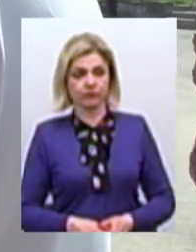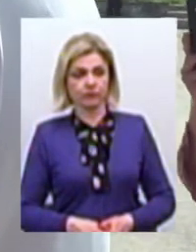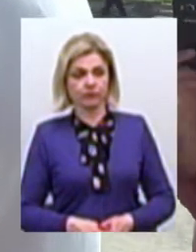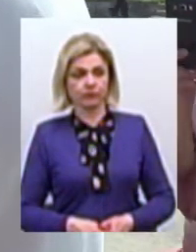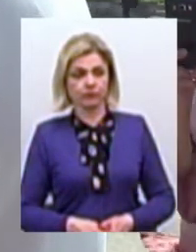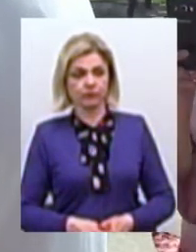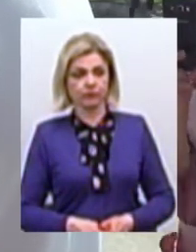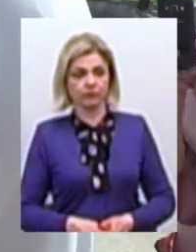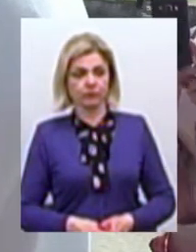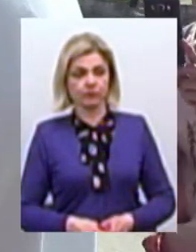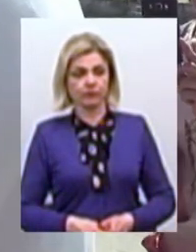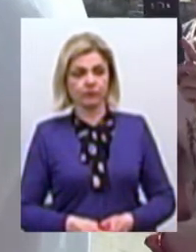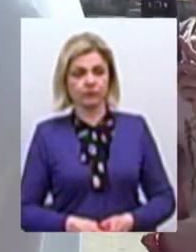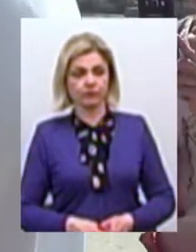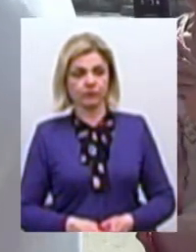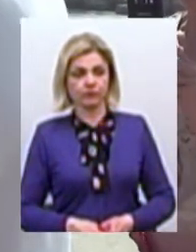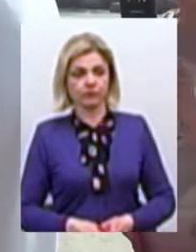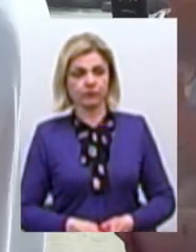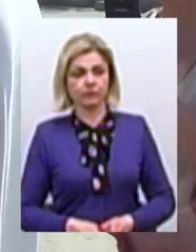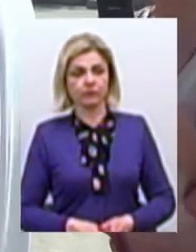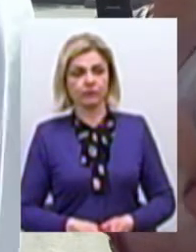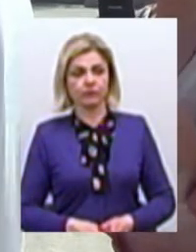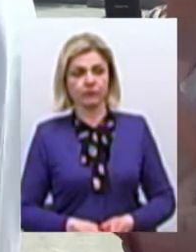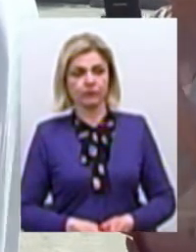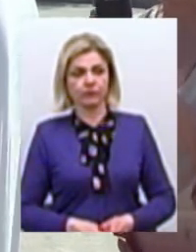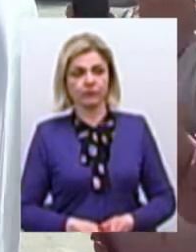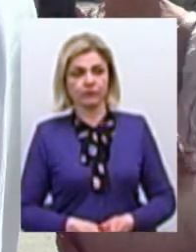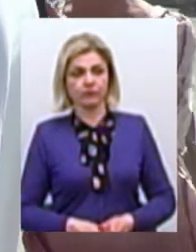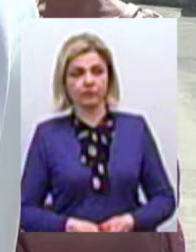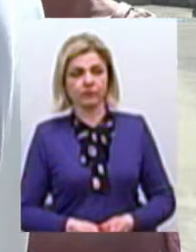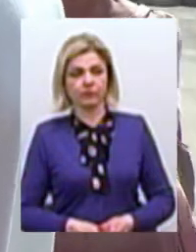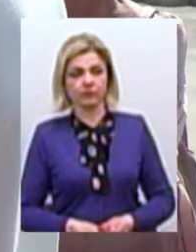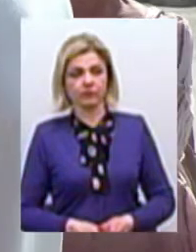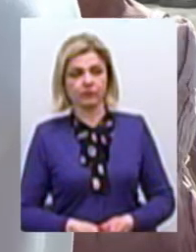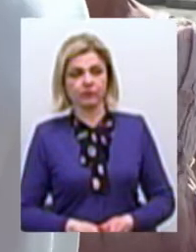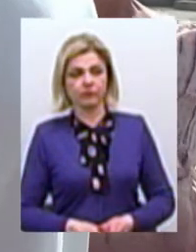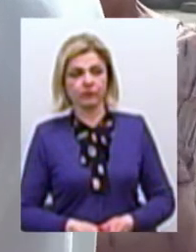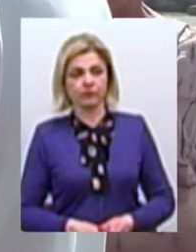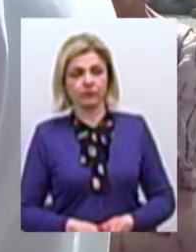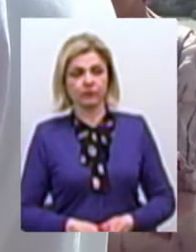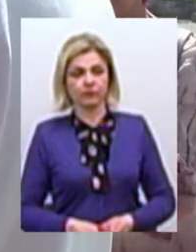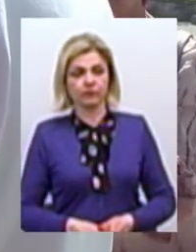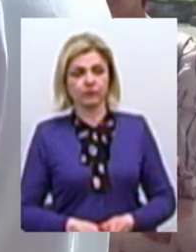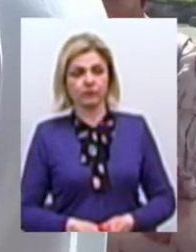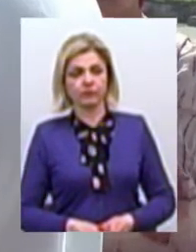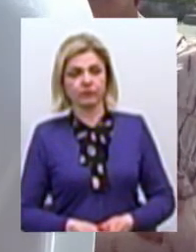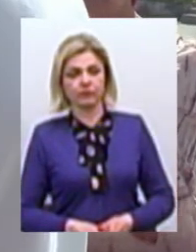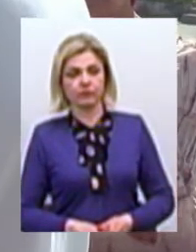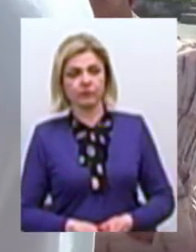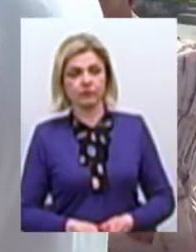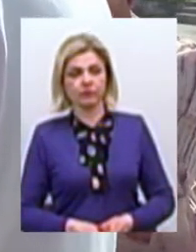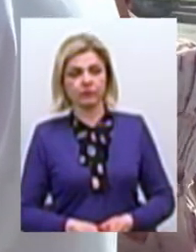говорите? Ви вмієте любе право. Достаточно право мені, тому що ви зараз пропускати сюди людей, предварительное согласование, так или